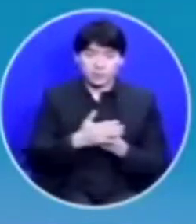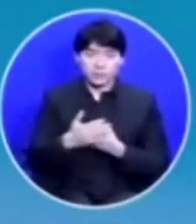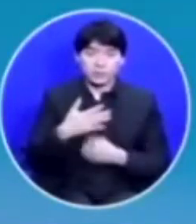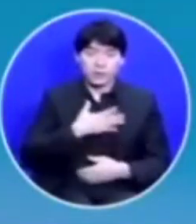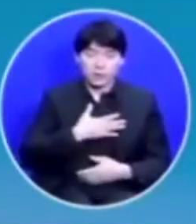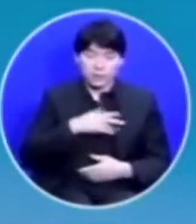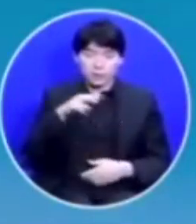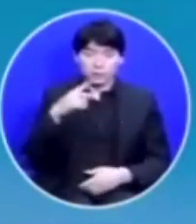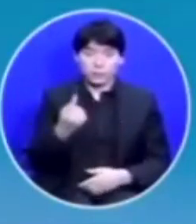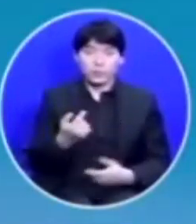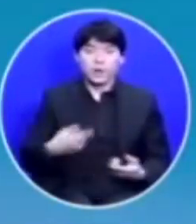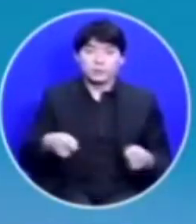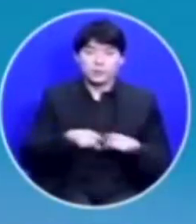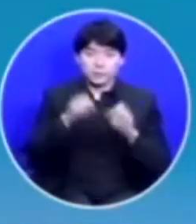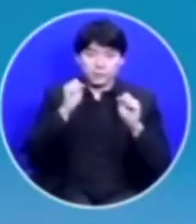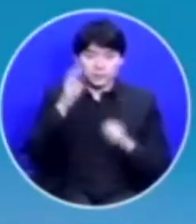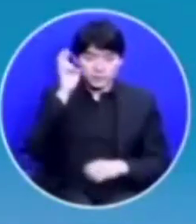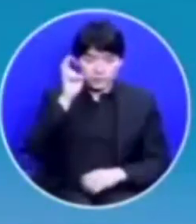계시겠지